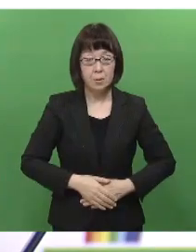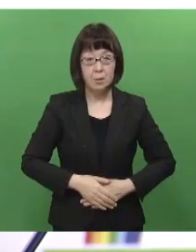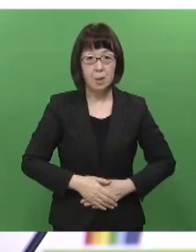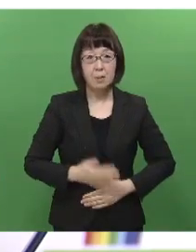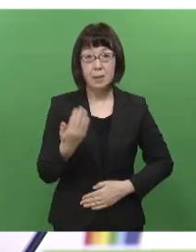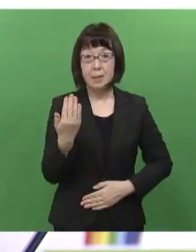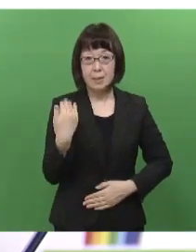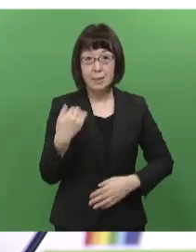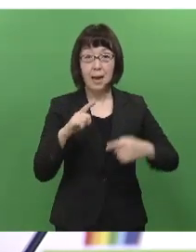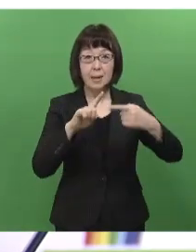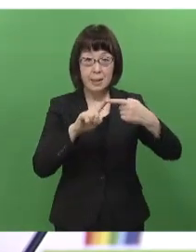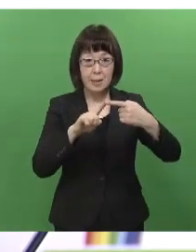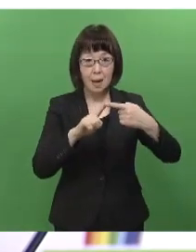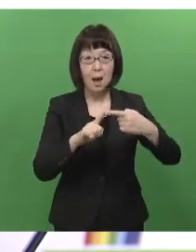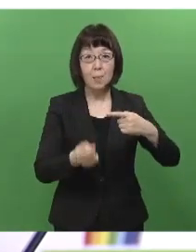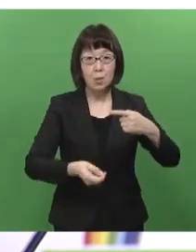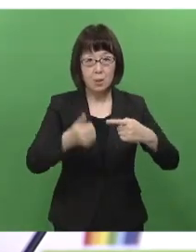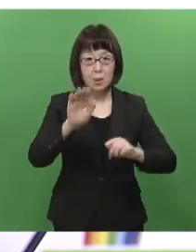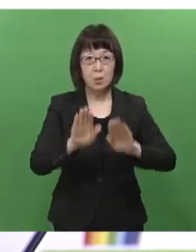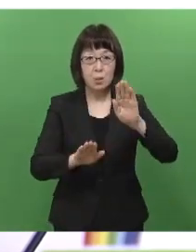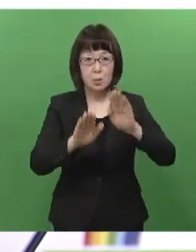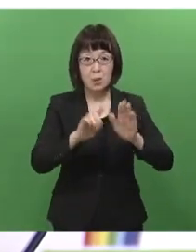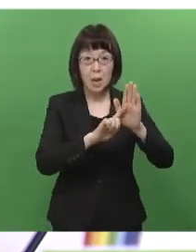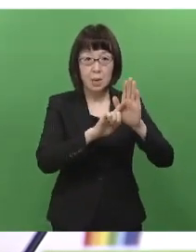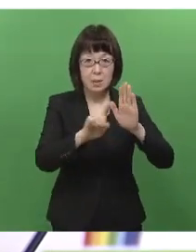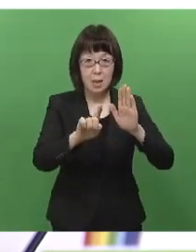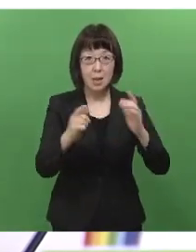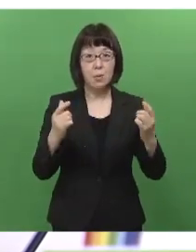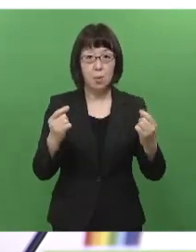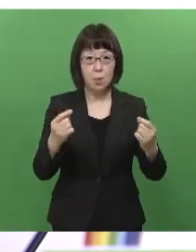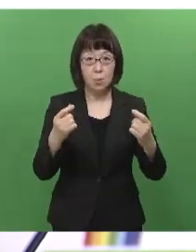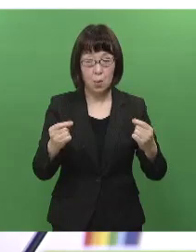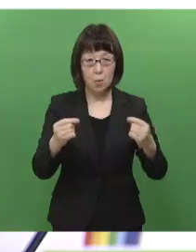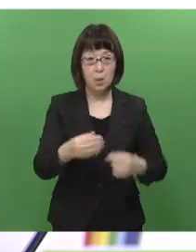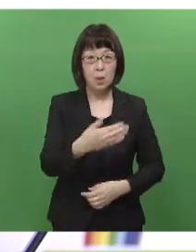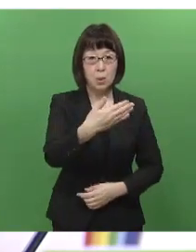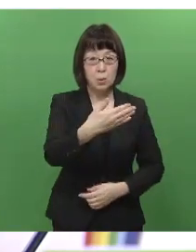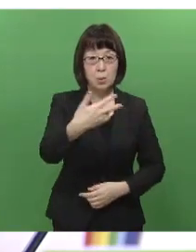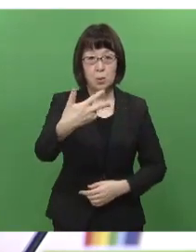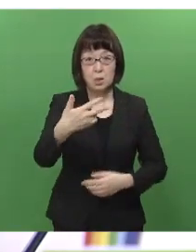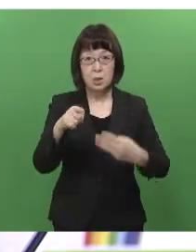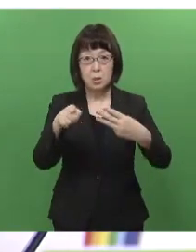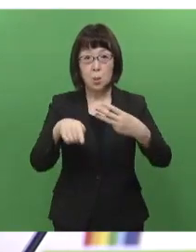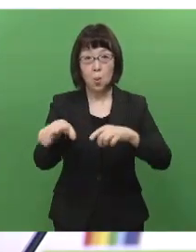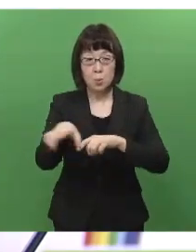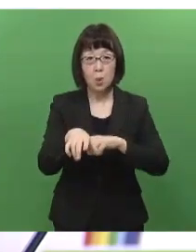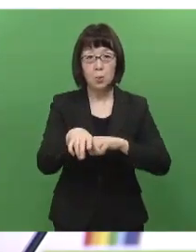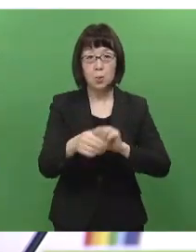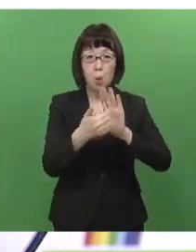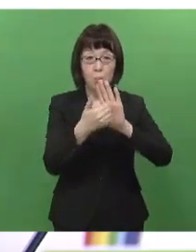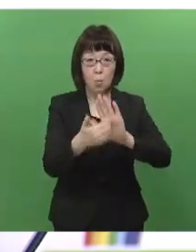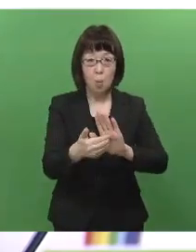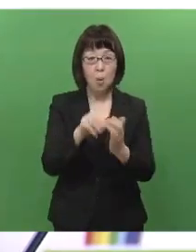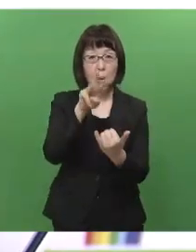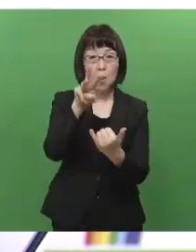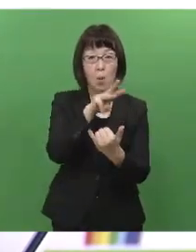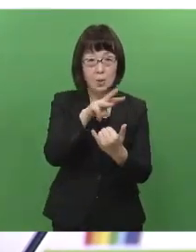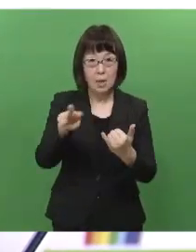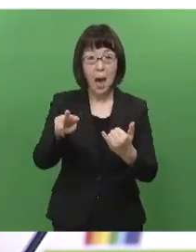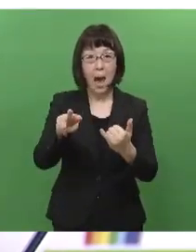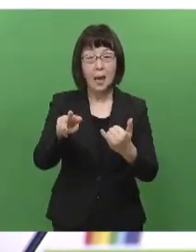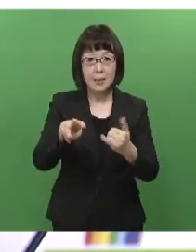事態宣言の時もそうでありましたけれども、区市町村のですね、防災無線というのがあるんですね。これを活用